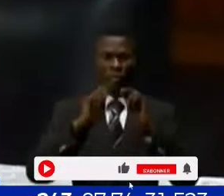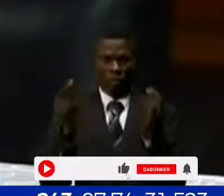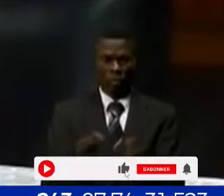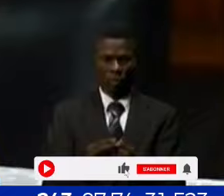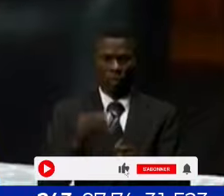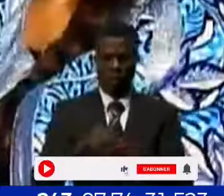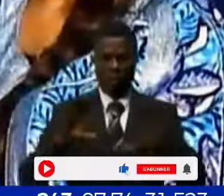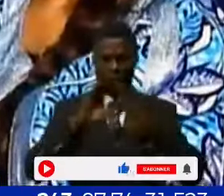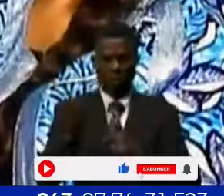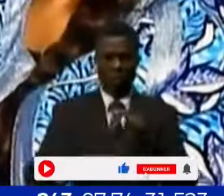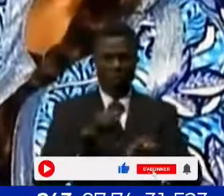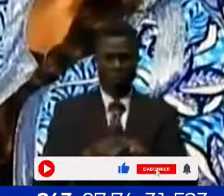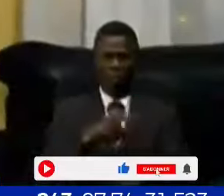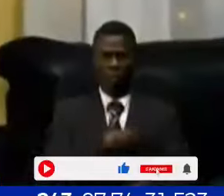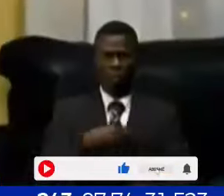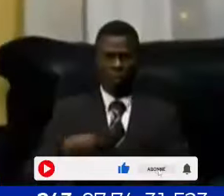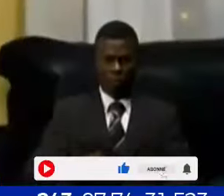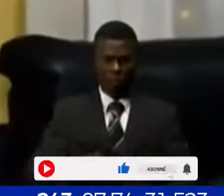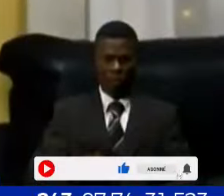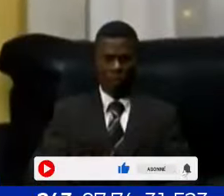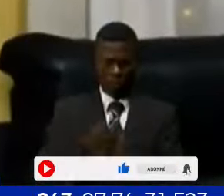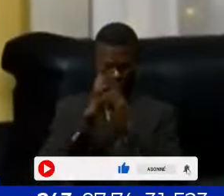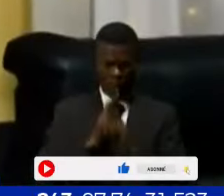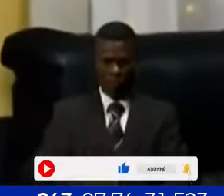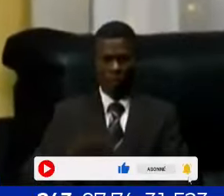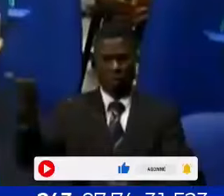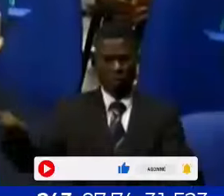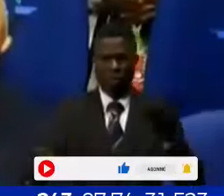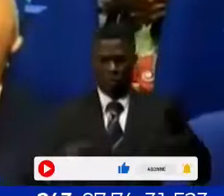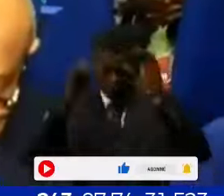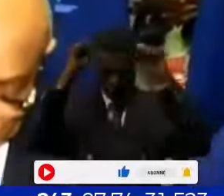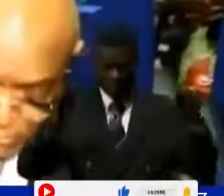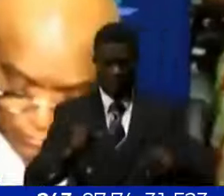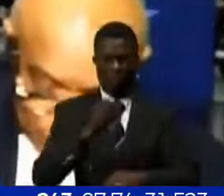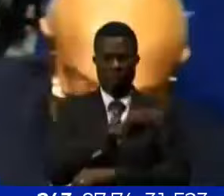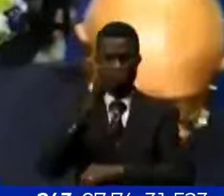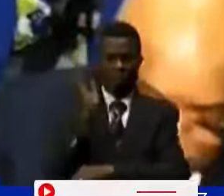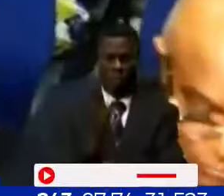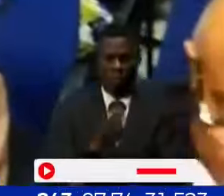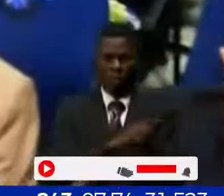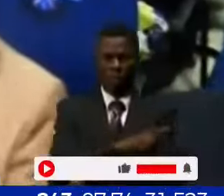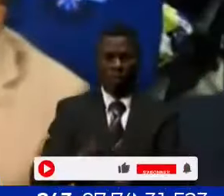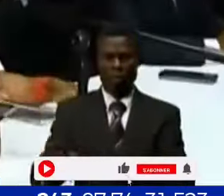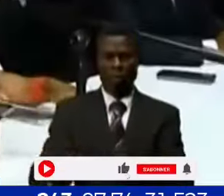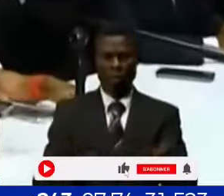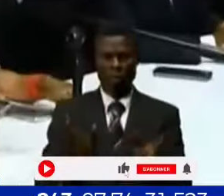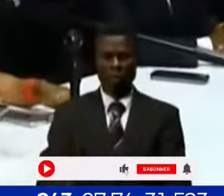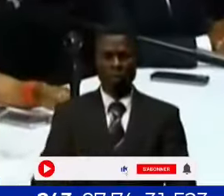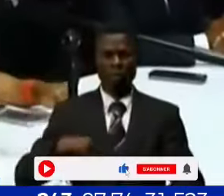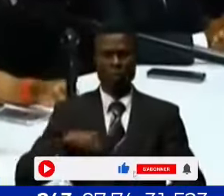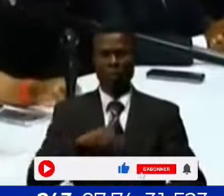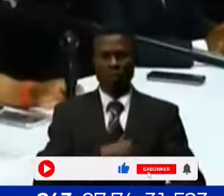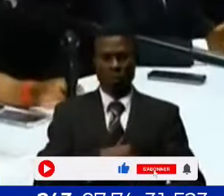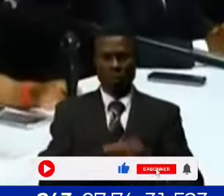la Commission nationale de femmes, a eu l'honneur de convier le président du conseil d'administration de la FEC, les membres du comité